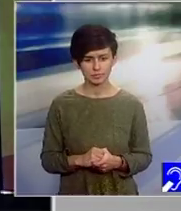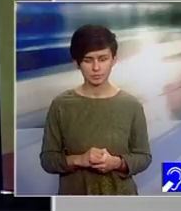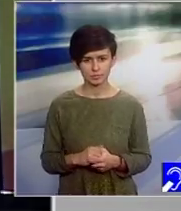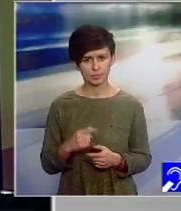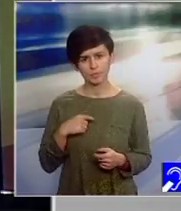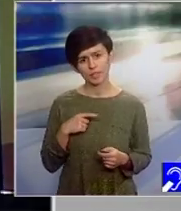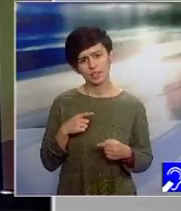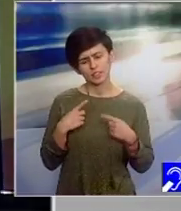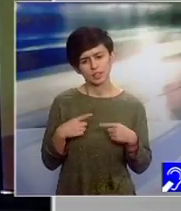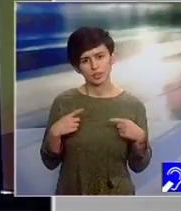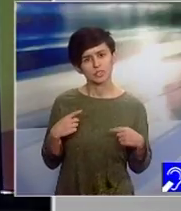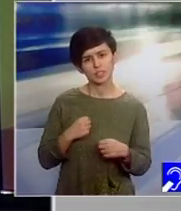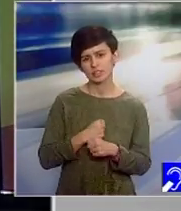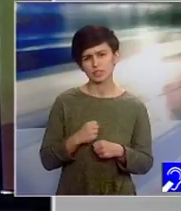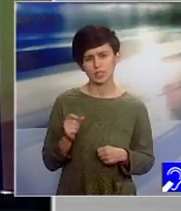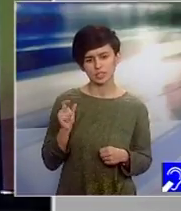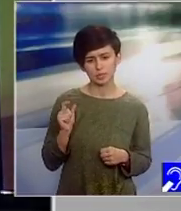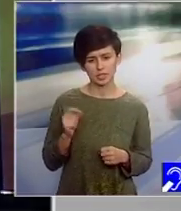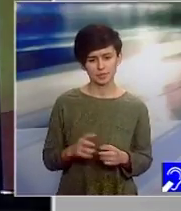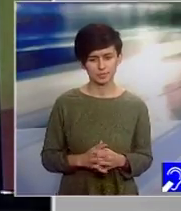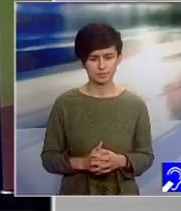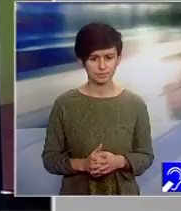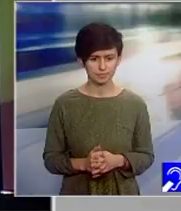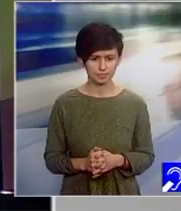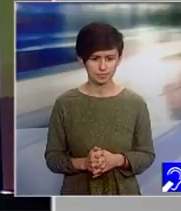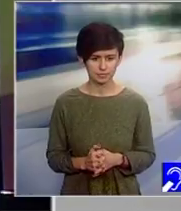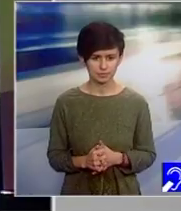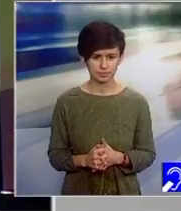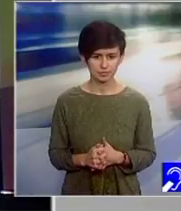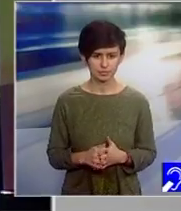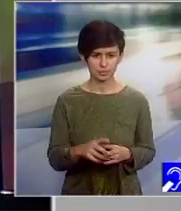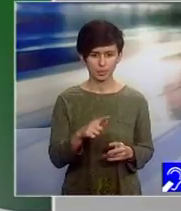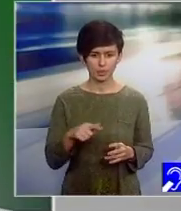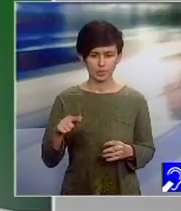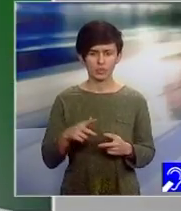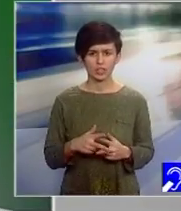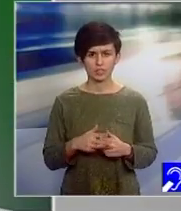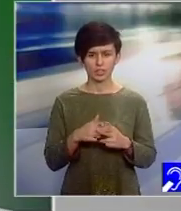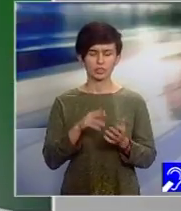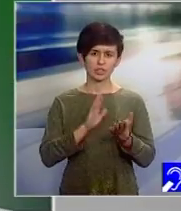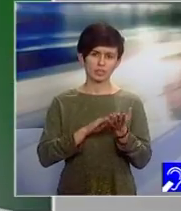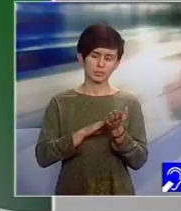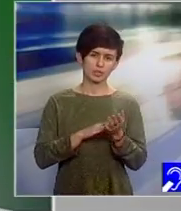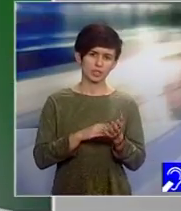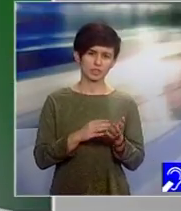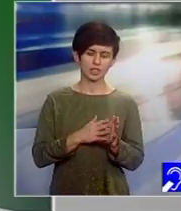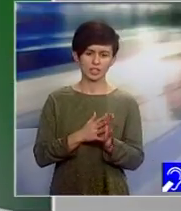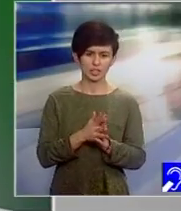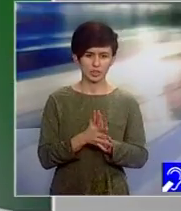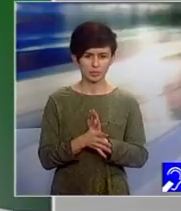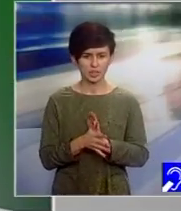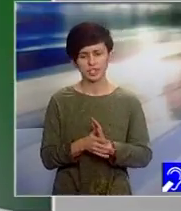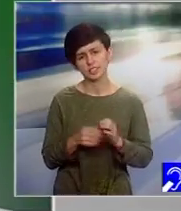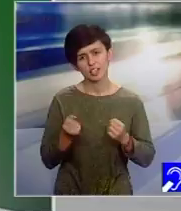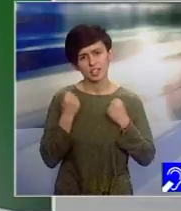o diferență infimă. Cu ce vă ajută pe voi faptul că vă implicați și în activități din acestea extracurriculare? Mulți